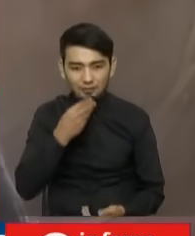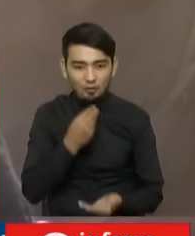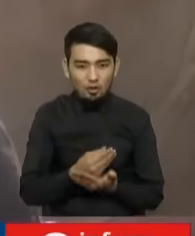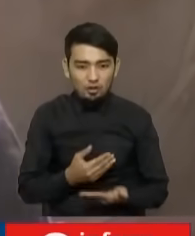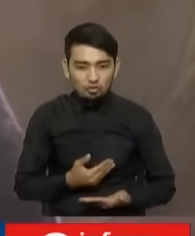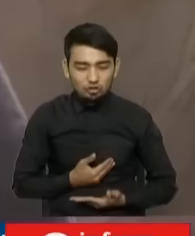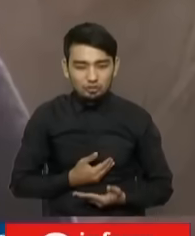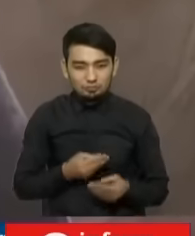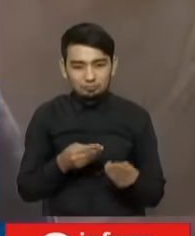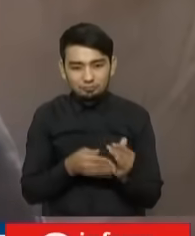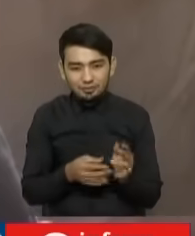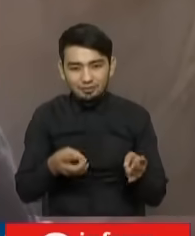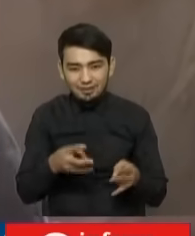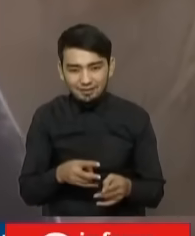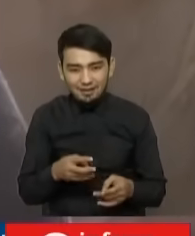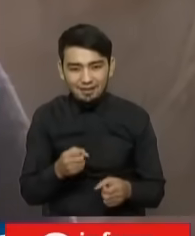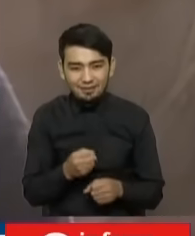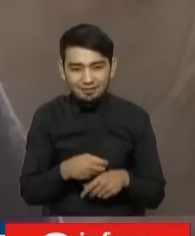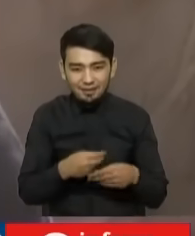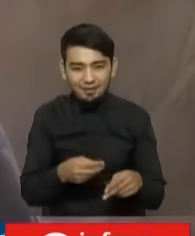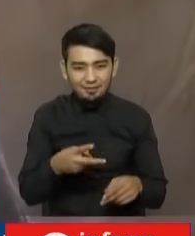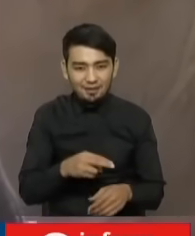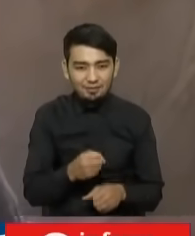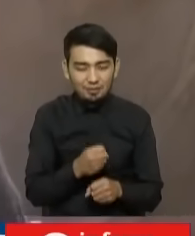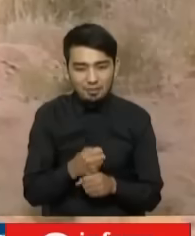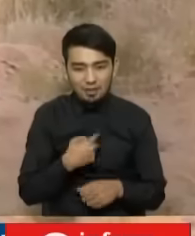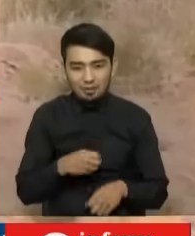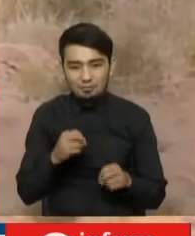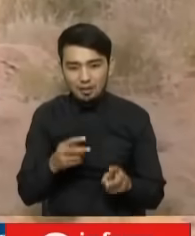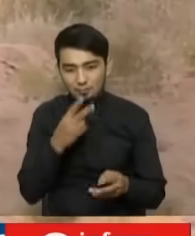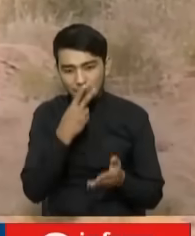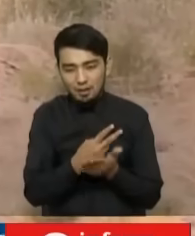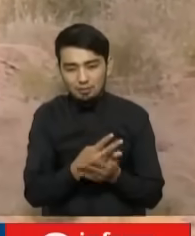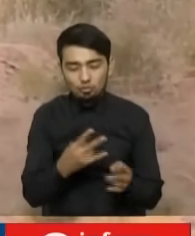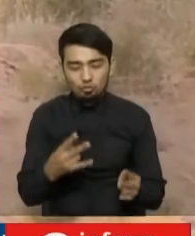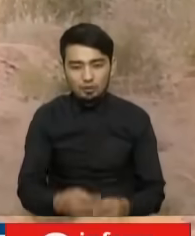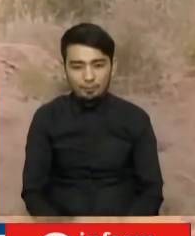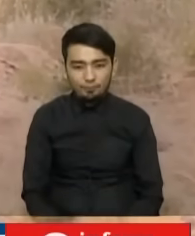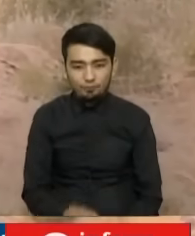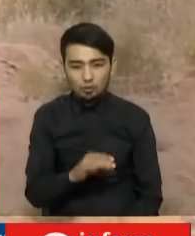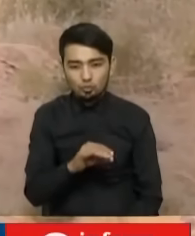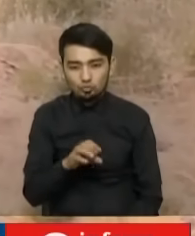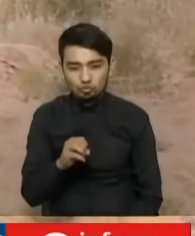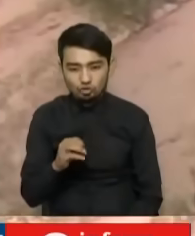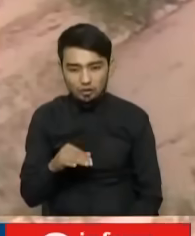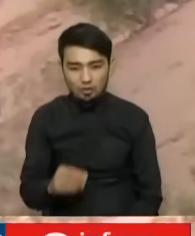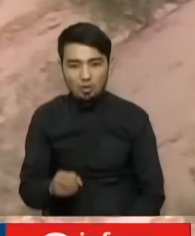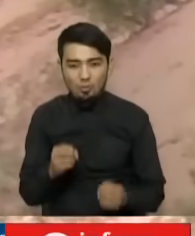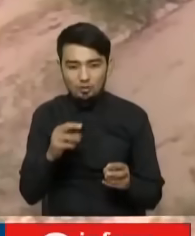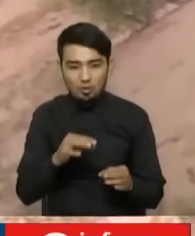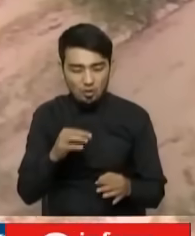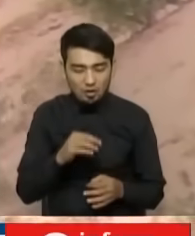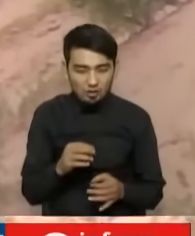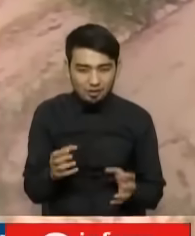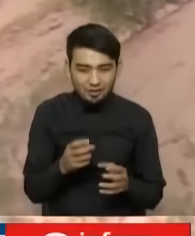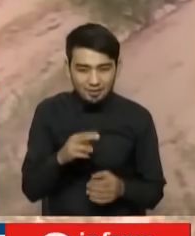етуге дайын арнайы қызмет мамандарының қиын жұмысын көрсетуіміз қажет. Сюжет ұлттық қауіпсіздік қызметінің арнайы операциясы негізінде өрбейді.